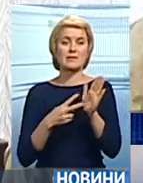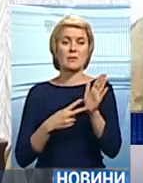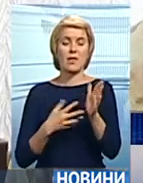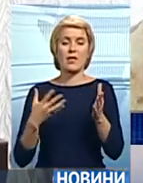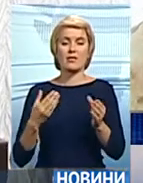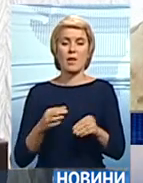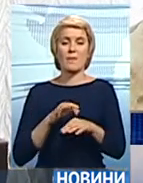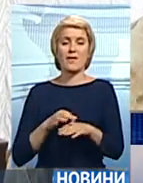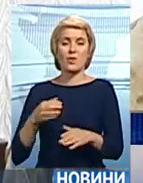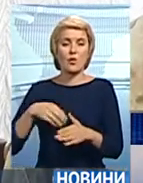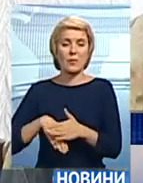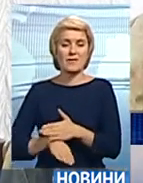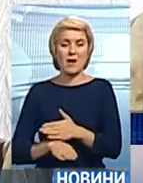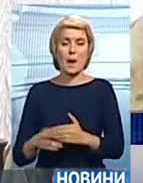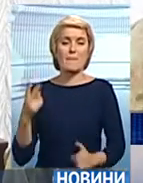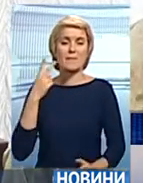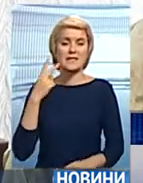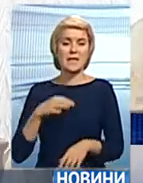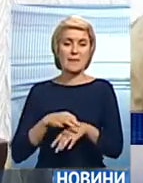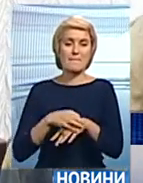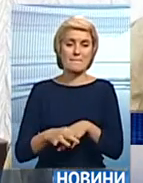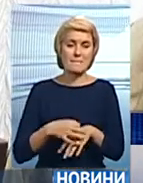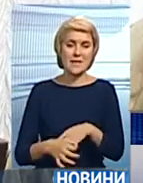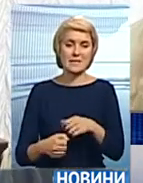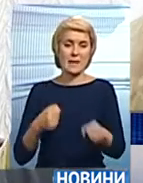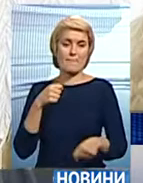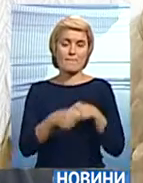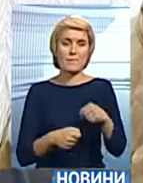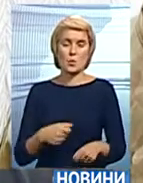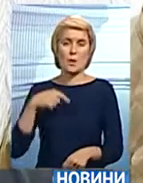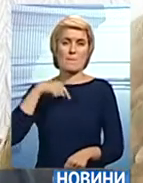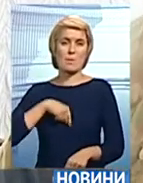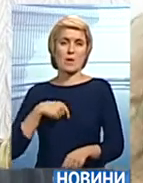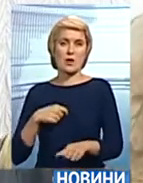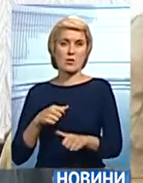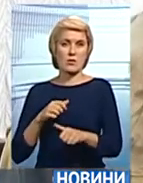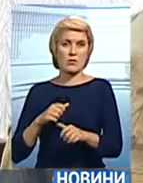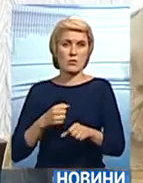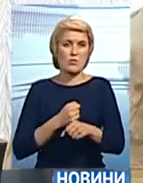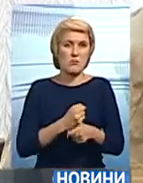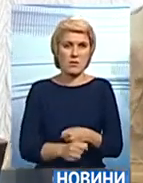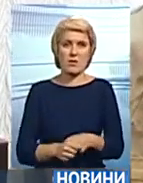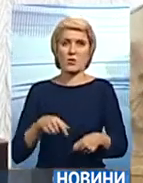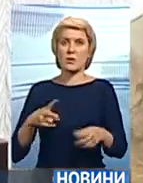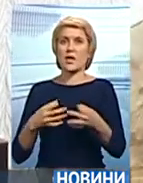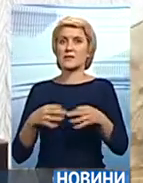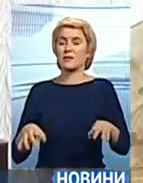провів в підвалі, постоянно пытки, постоянно б'ють, постоянно морально угнітають, то тут уже, блін, на свободі красота.